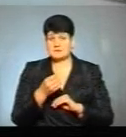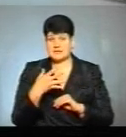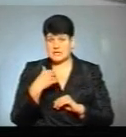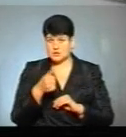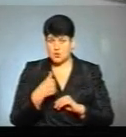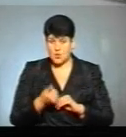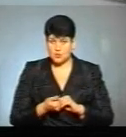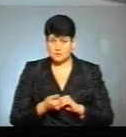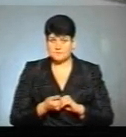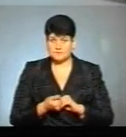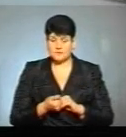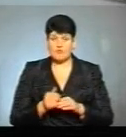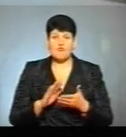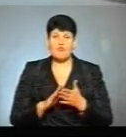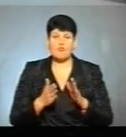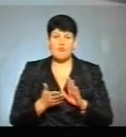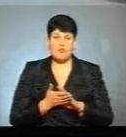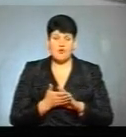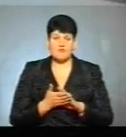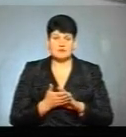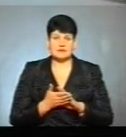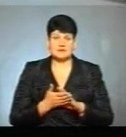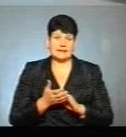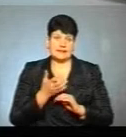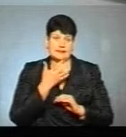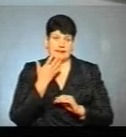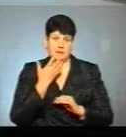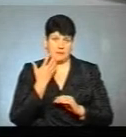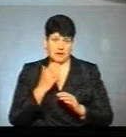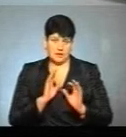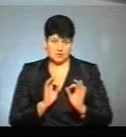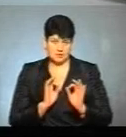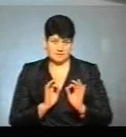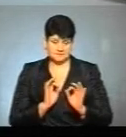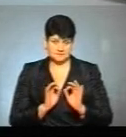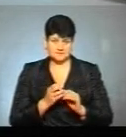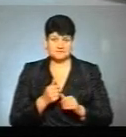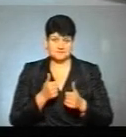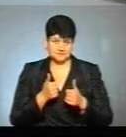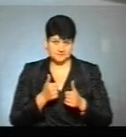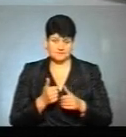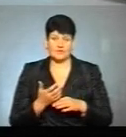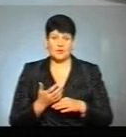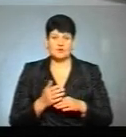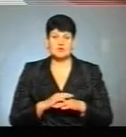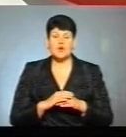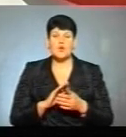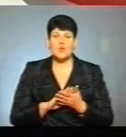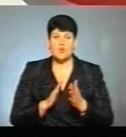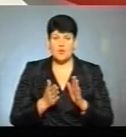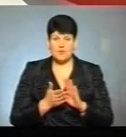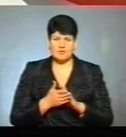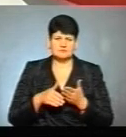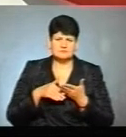року, в умовах тепличних, відносно тепличних, за активної підтримки держави, я ще раз повторюю, і міжнародних